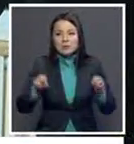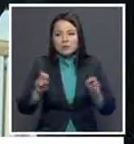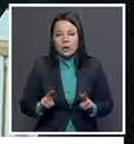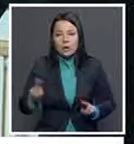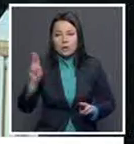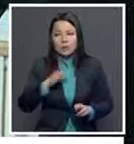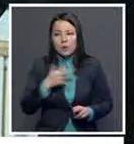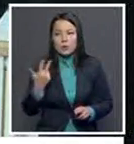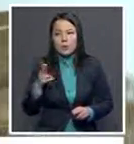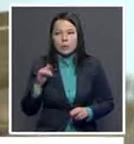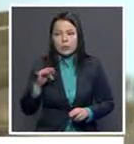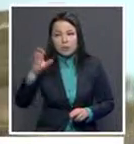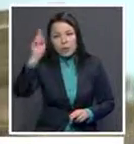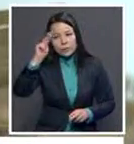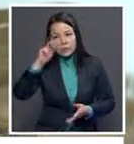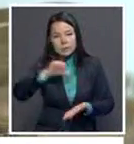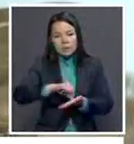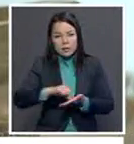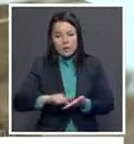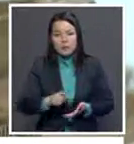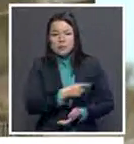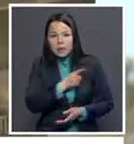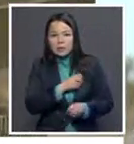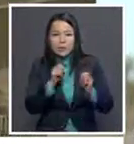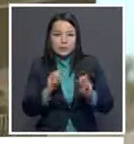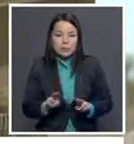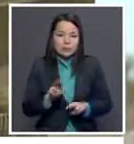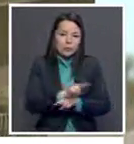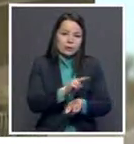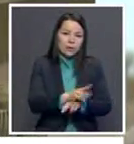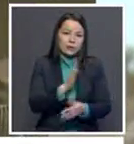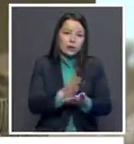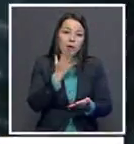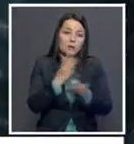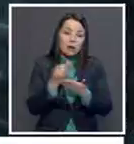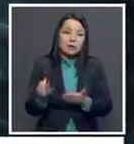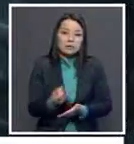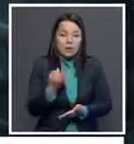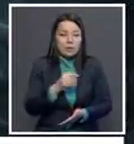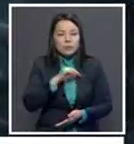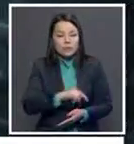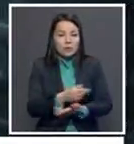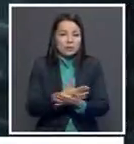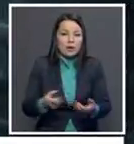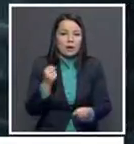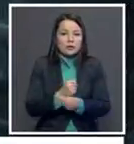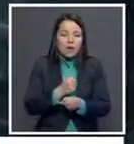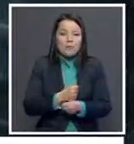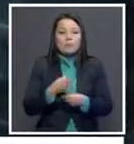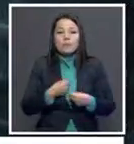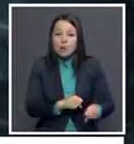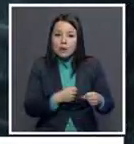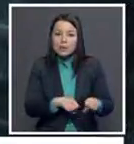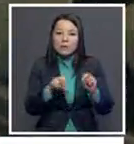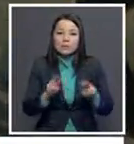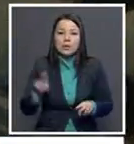қабырғасында үйренген теориялық білімін осы шеберханада тәжірибемен ұштастырады. Сондықтан қазірдің өзінде ұсталықтың қыр-сырын әбден меңгеріп алған. Енді